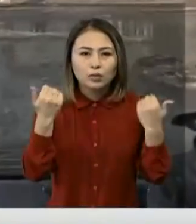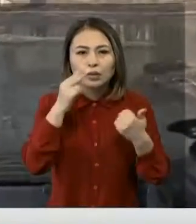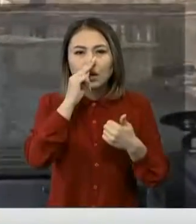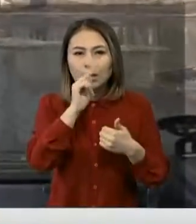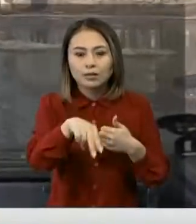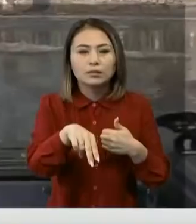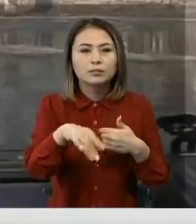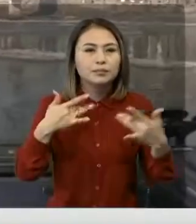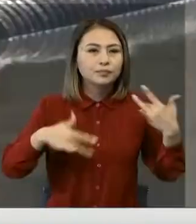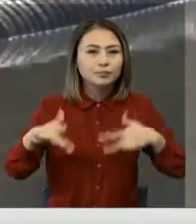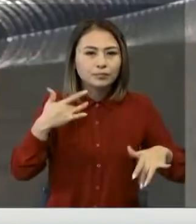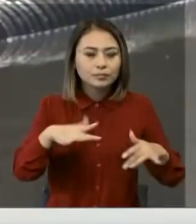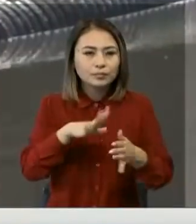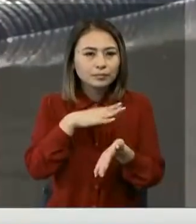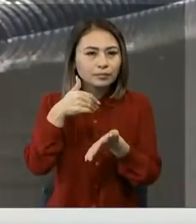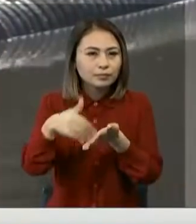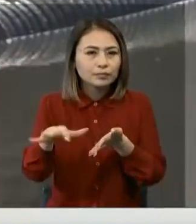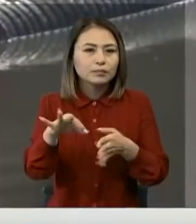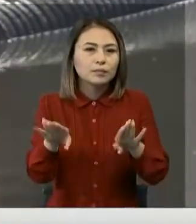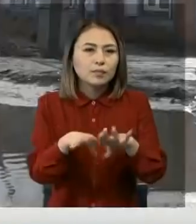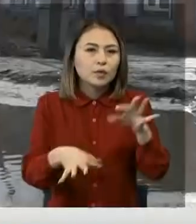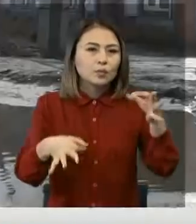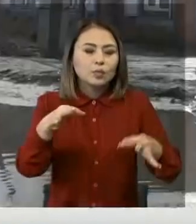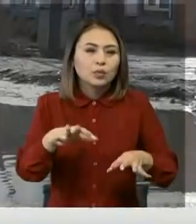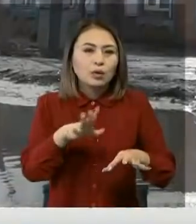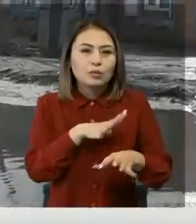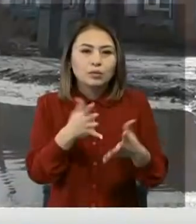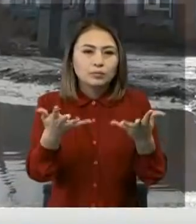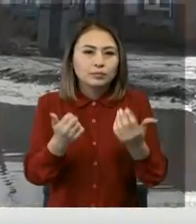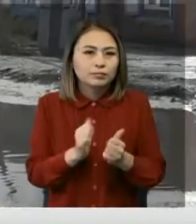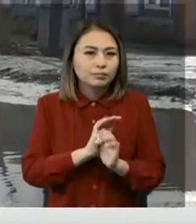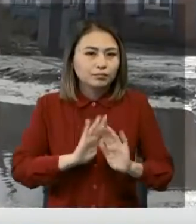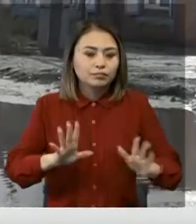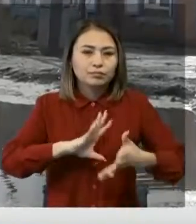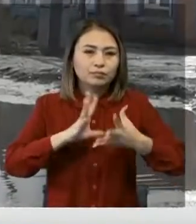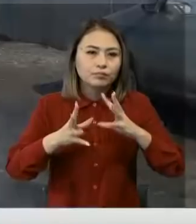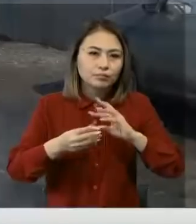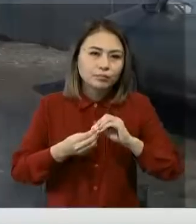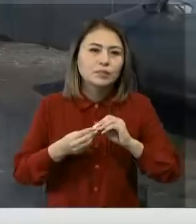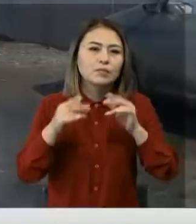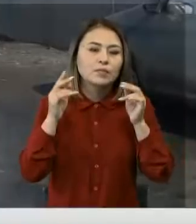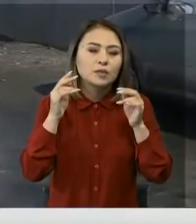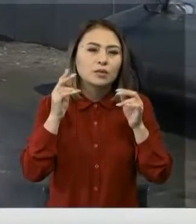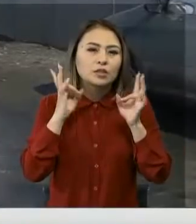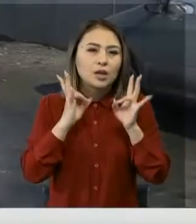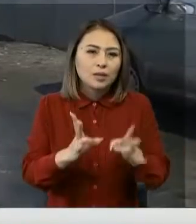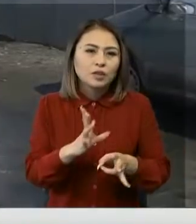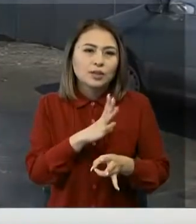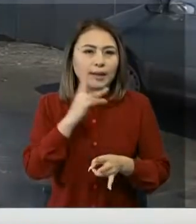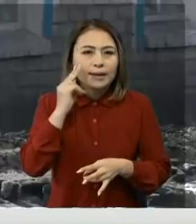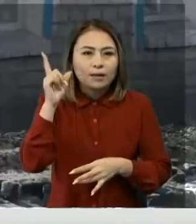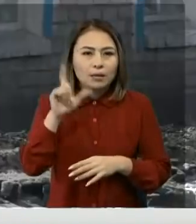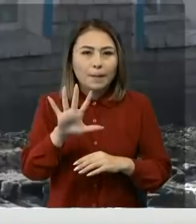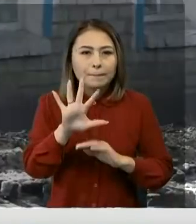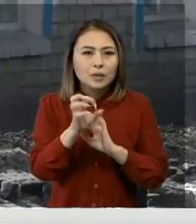айтып, кінәні мойындаудан бас тартқан. Алайда сот мұндай уәжді қабылдамады. Нәтижесінде шенеуніктерге зардап шеккен ер